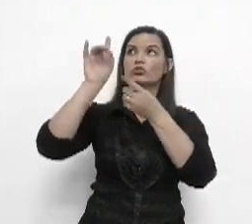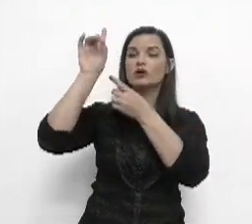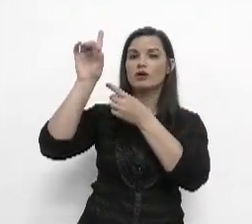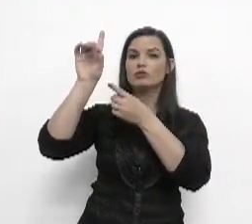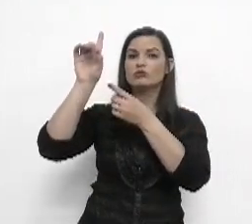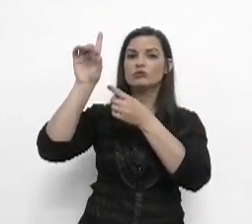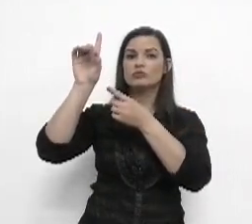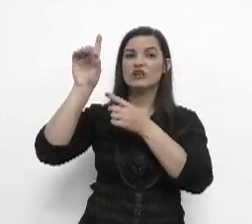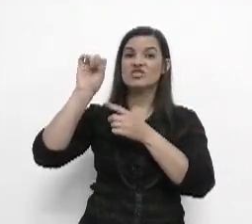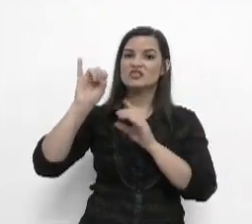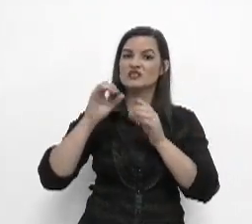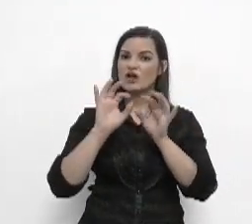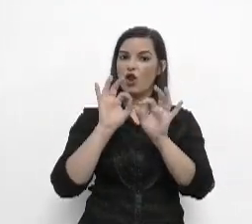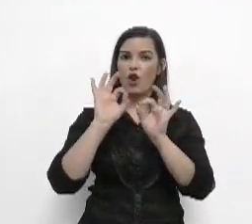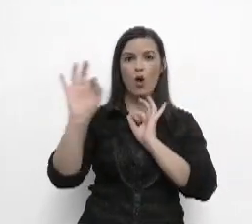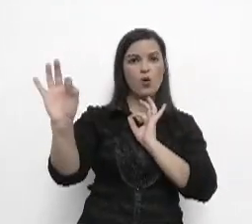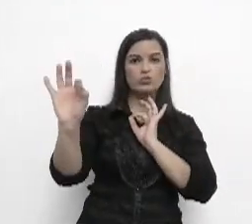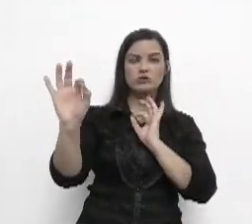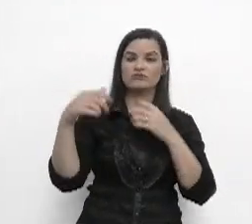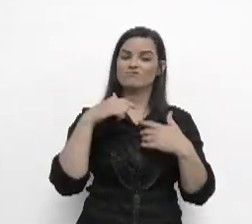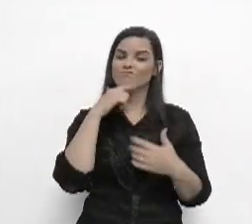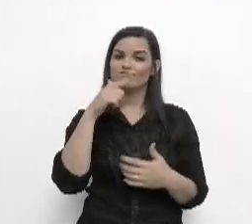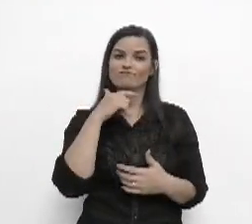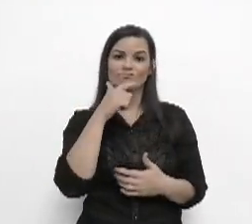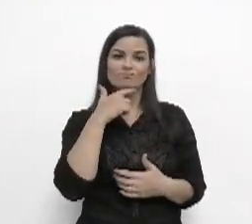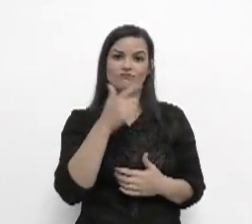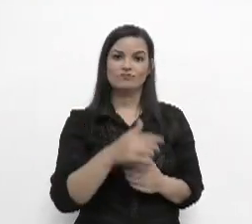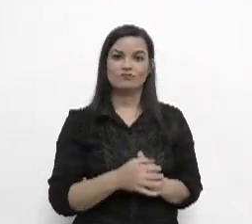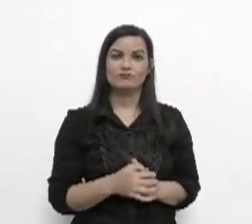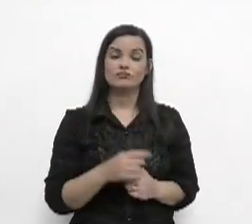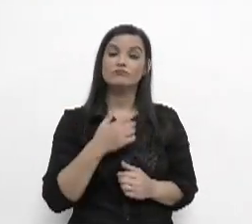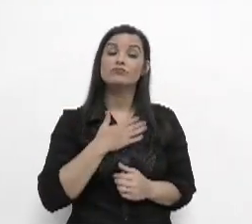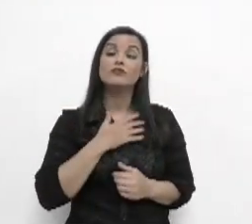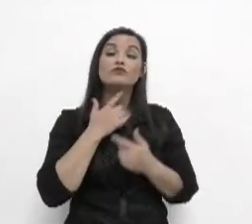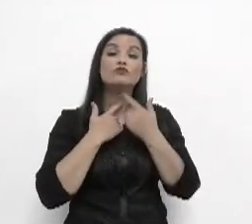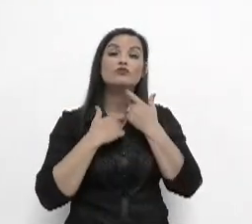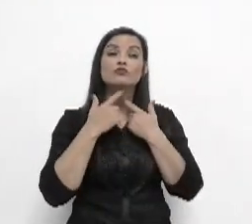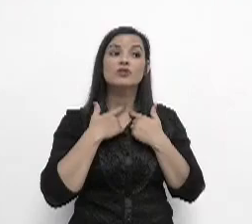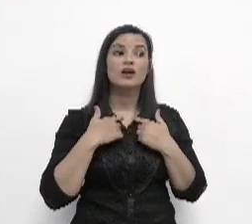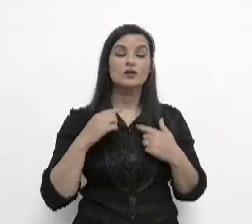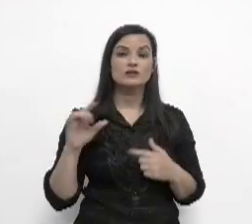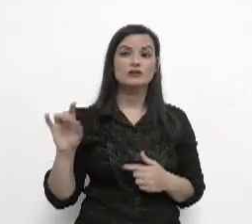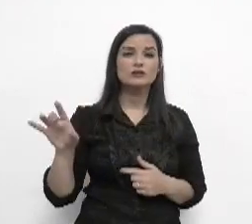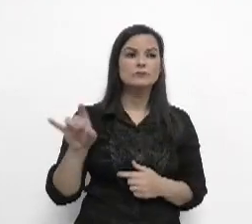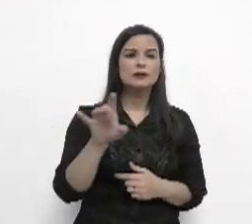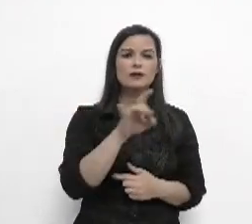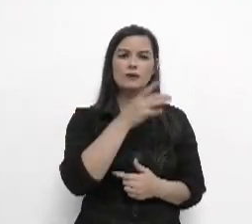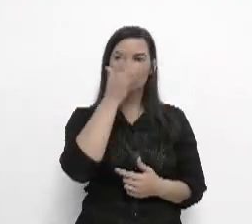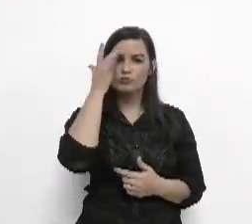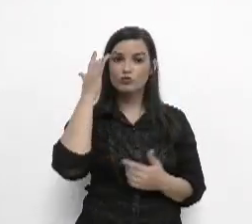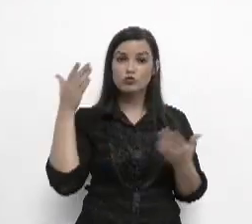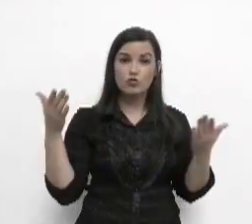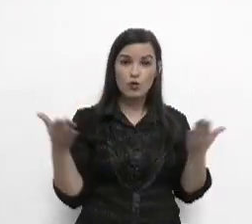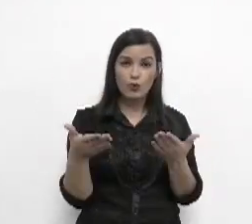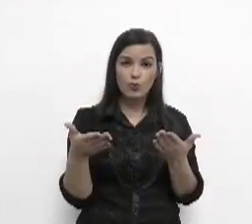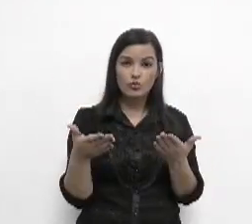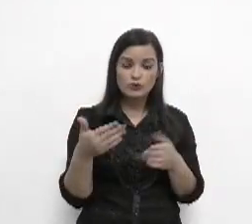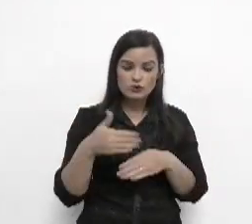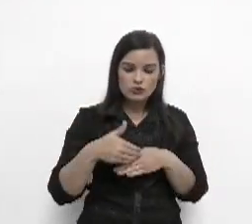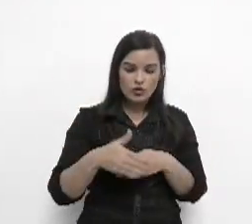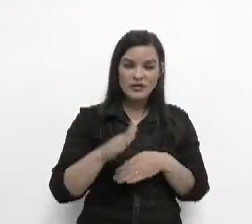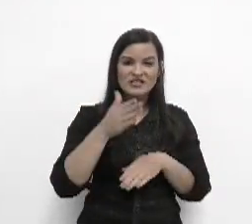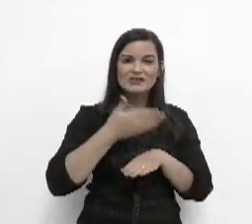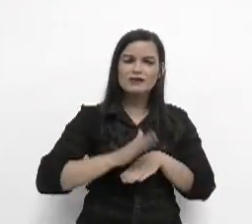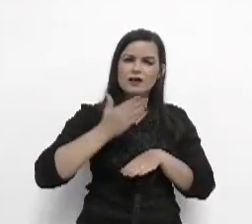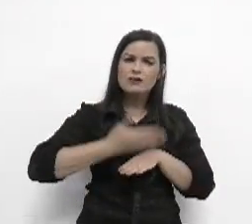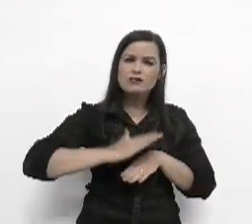전체를 하나님께 집중하는 훈련을 할 수 있기를 바랍니다. Eu desejo que os irmãos aqui presentes todos possam treinar diariamente para focar